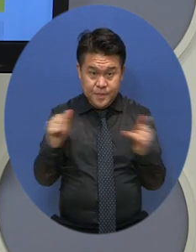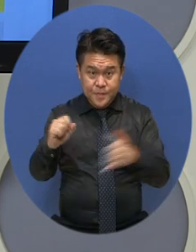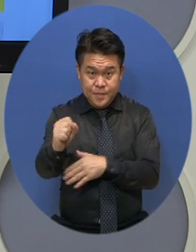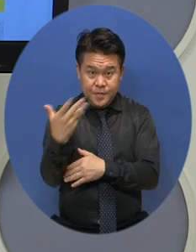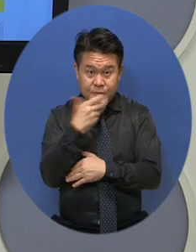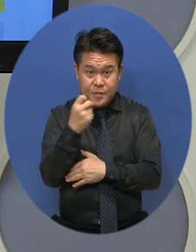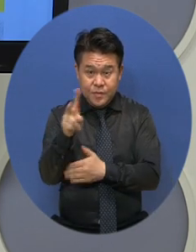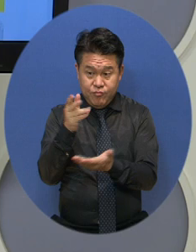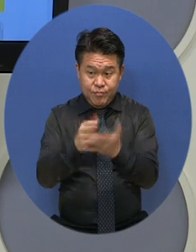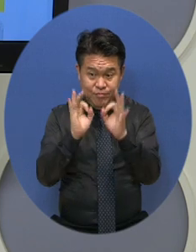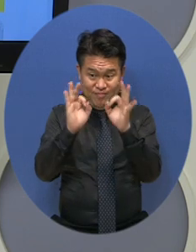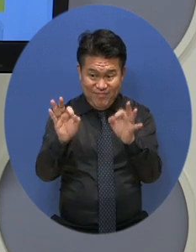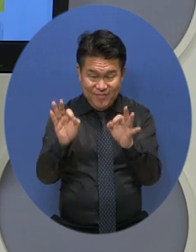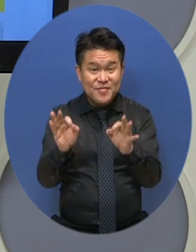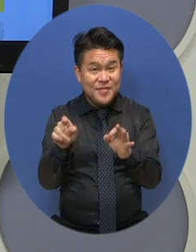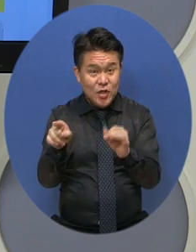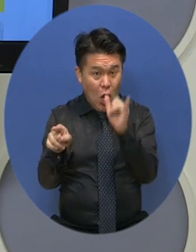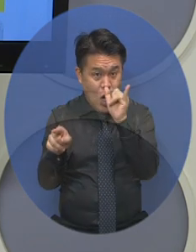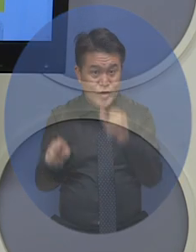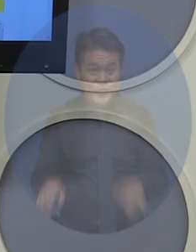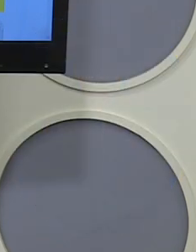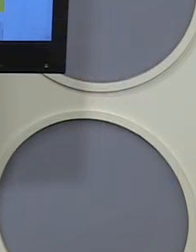뉴스를 통해 확인할 수 있습니다